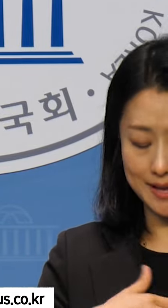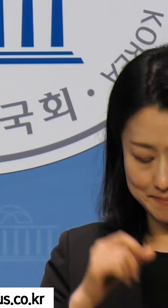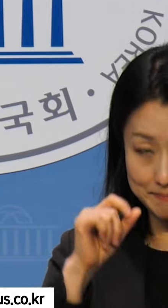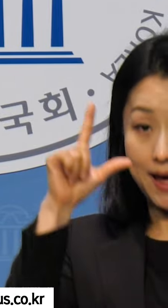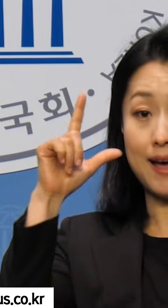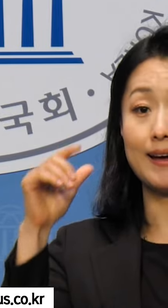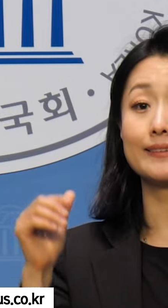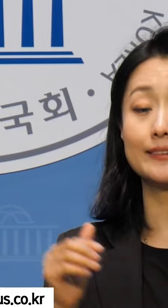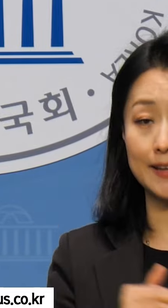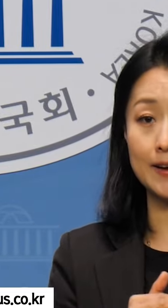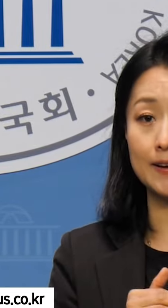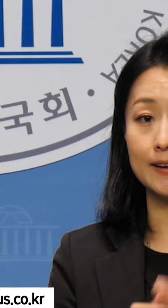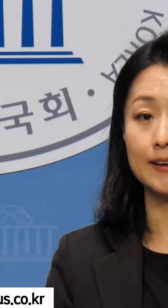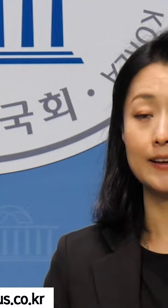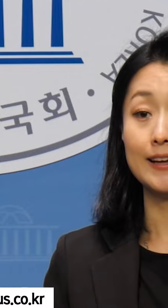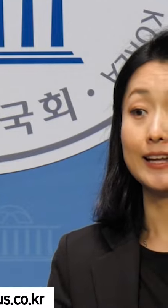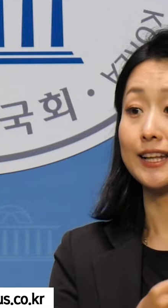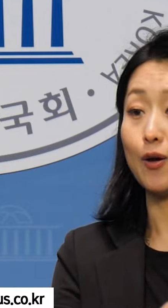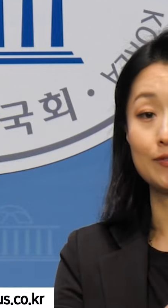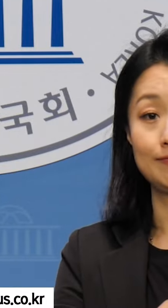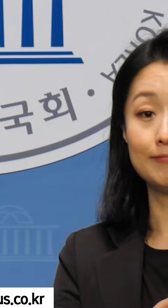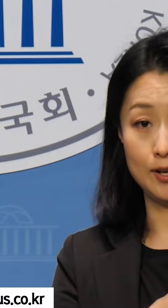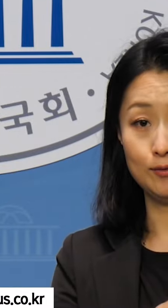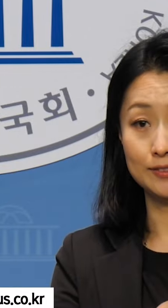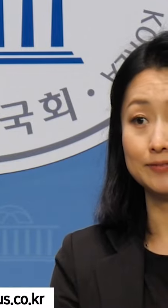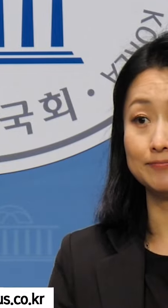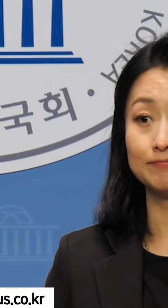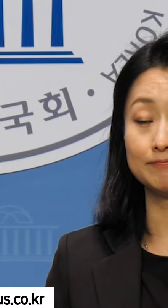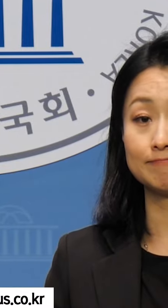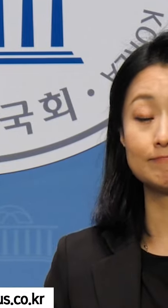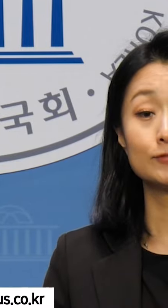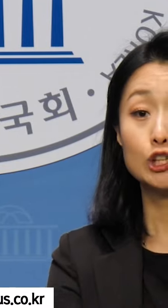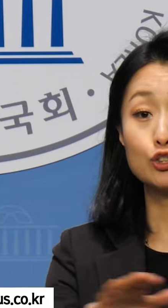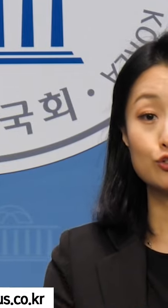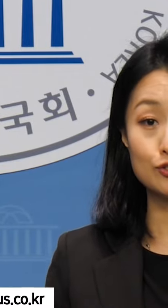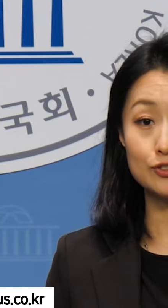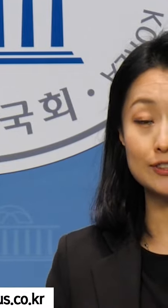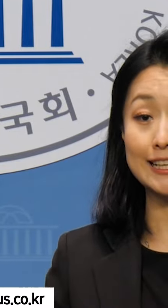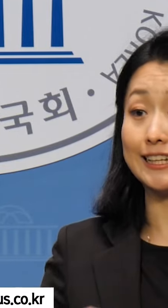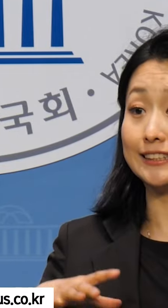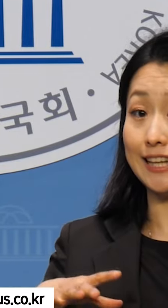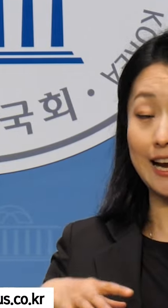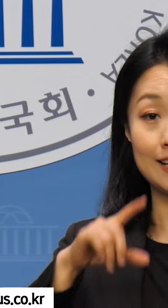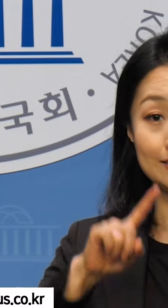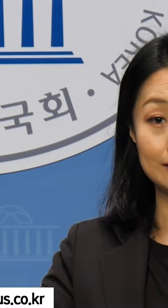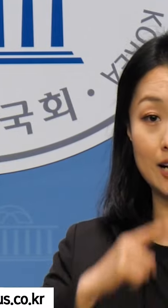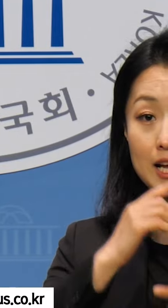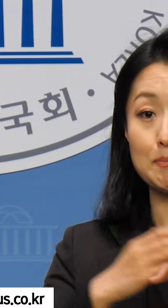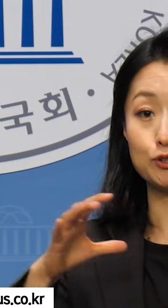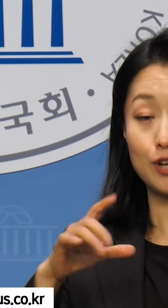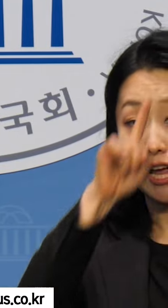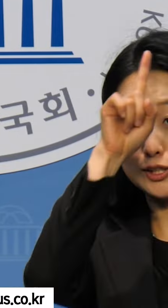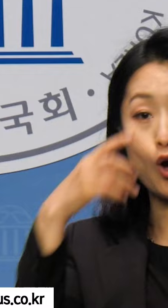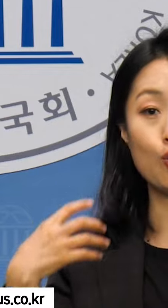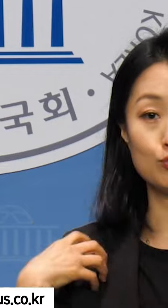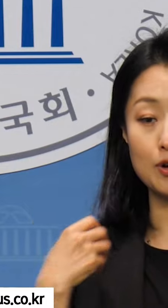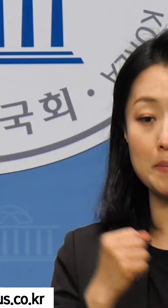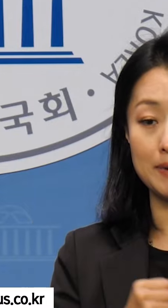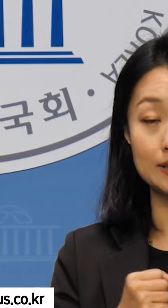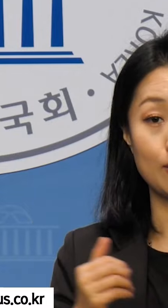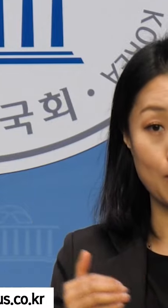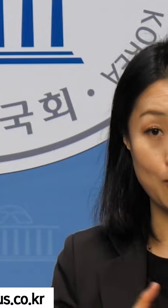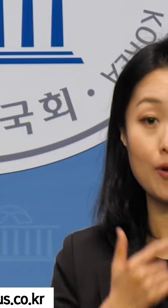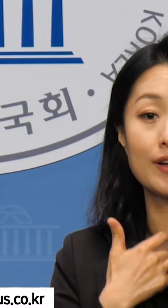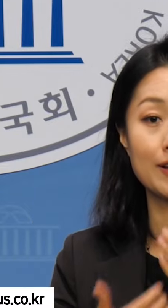깨달았습니다. 당원 동지 여러분, 우리는 이미 자랑스러운 민주정부를 만들고